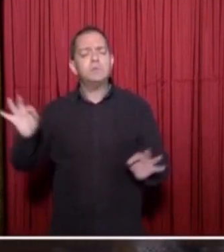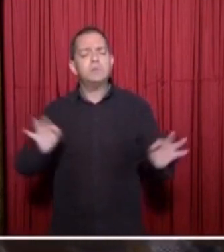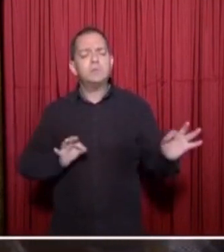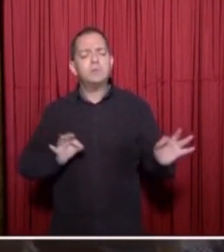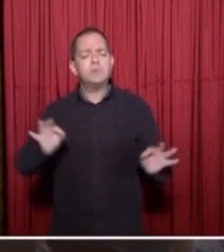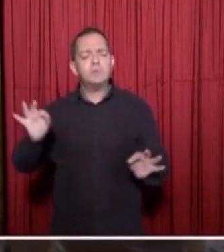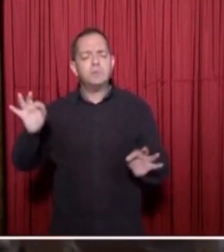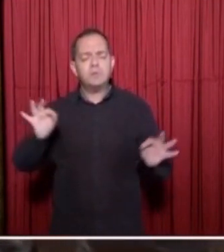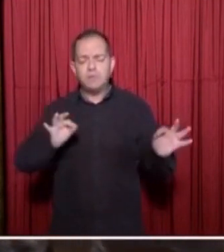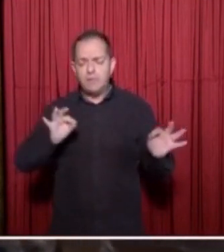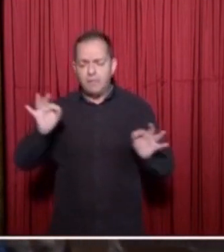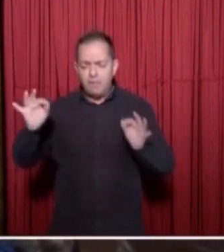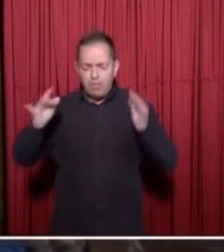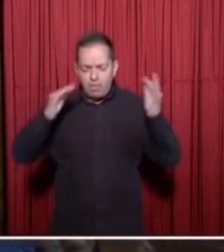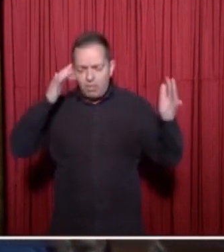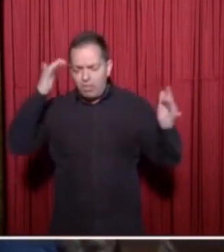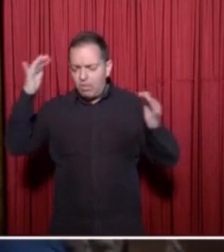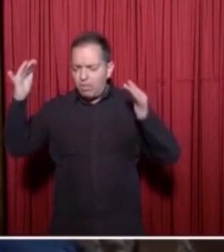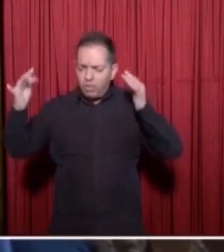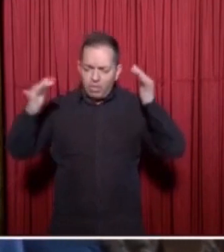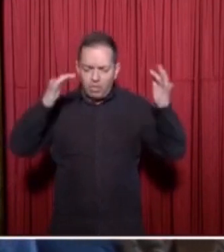μελέτησεν όθεν και